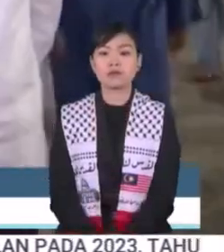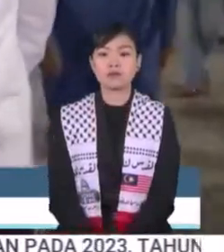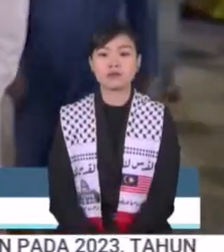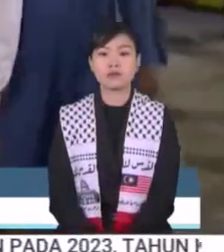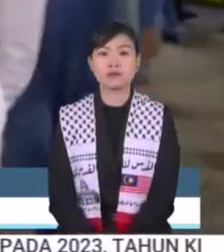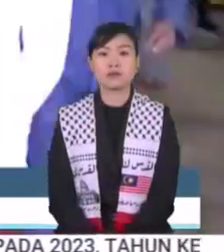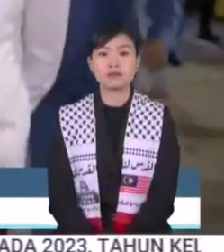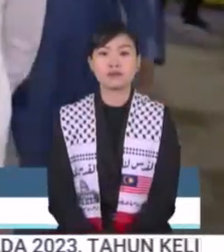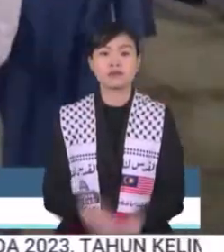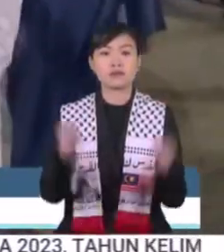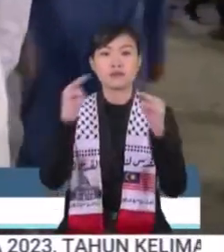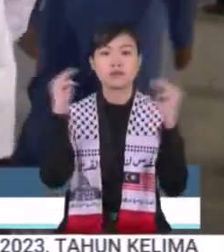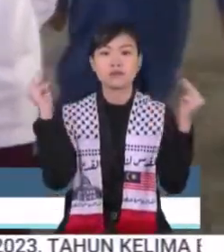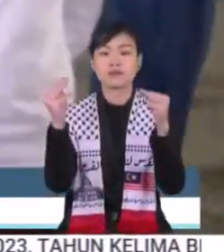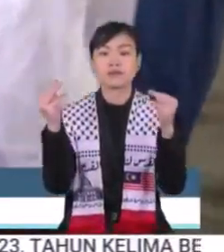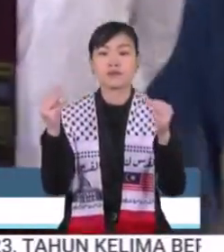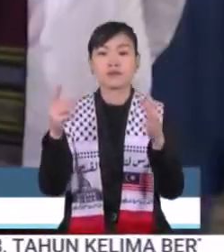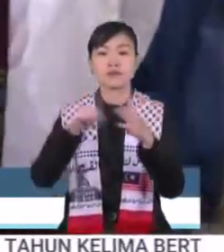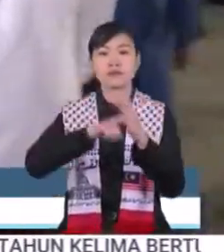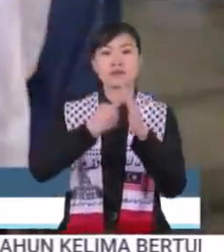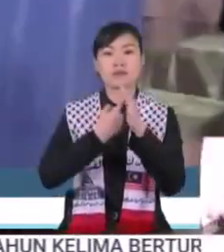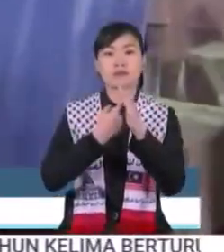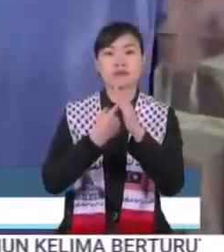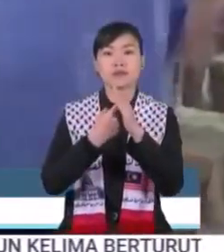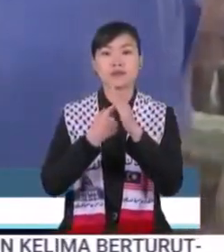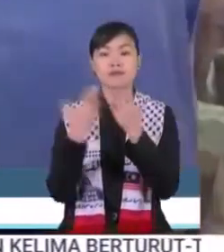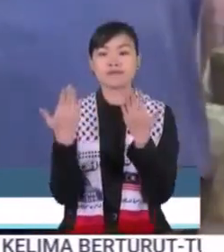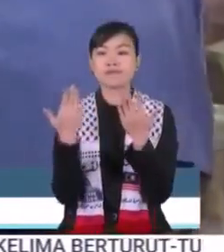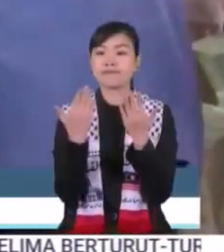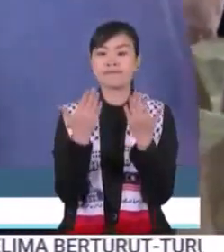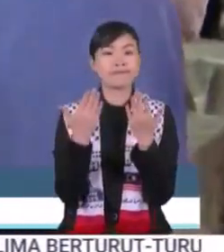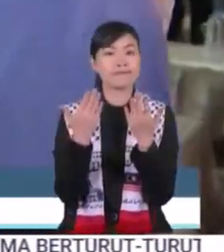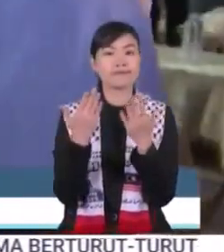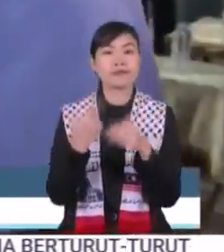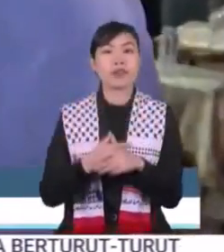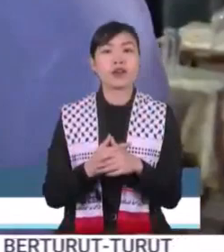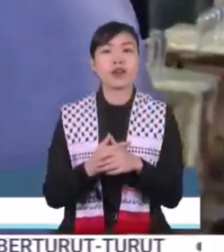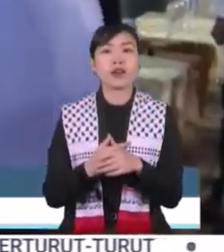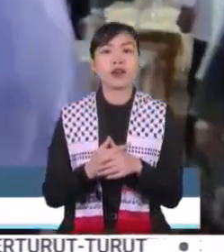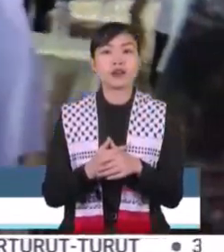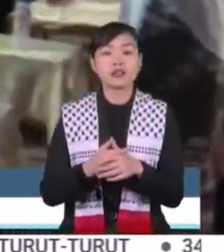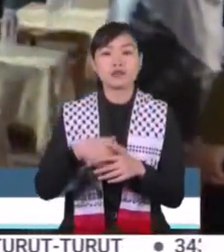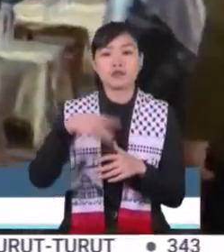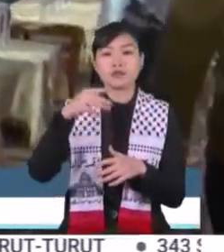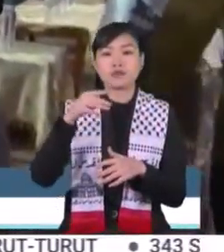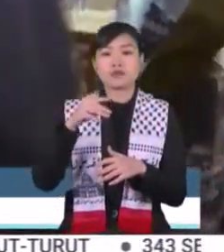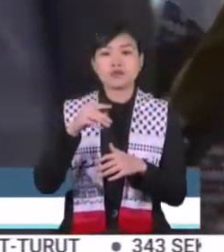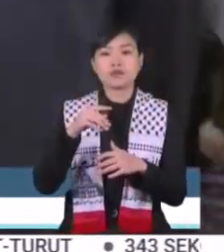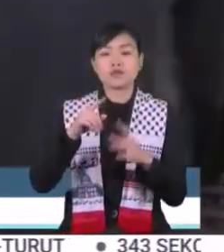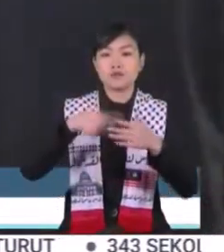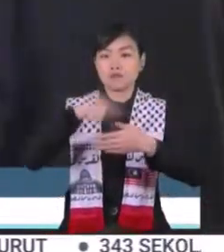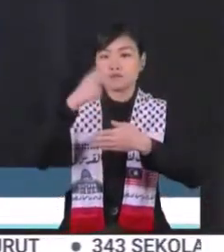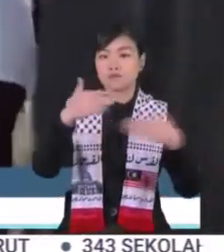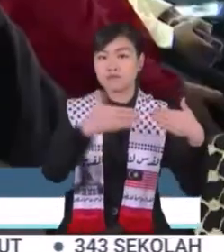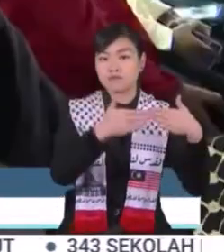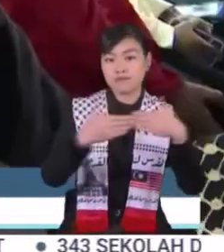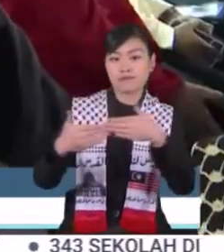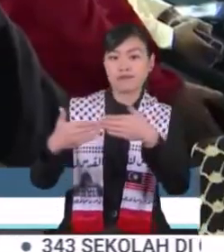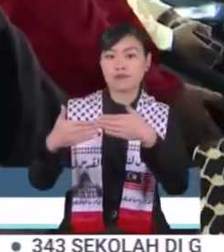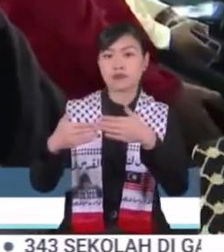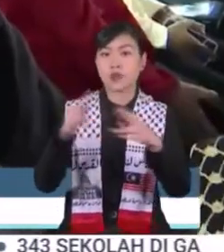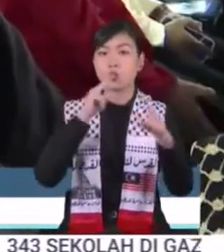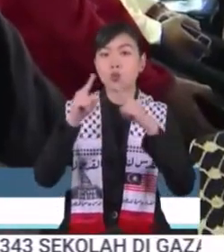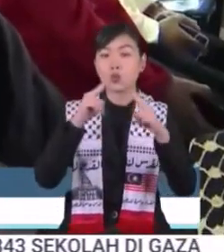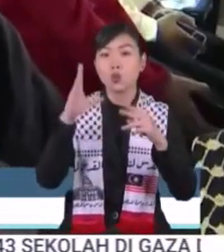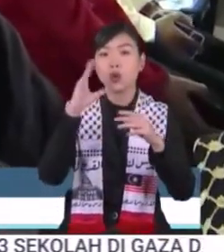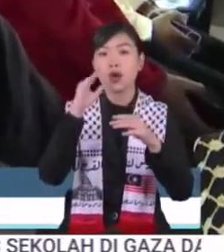2024 Majlis dimulakan dengan bacaan ayat suci al-quran oleh Johan qari Negeri Mohammad kamaruzzaman Daud program Diteruskan dengan